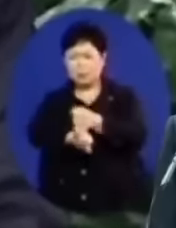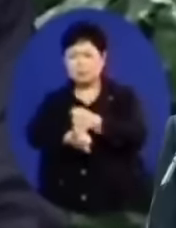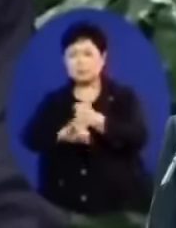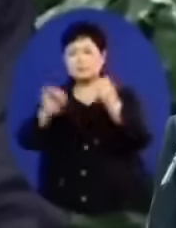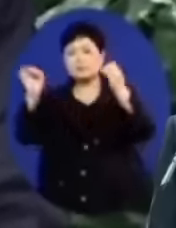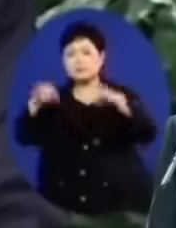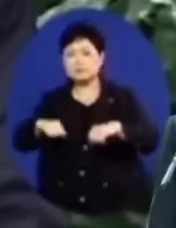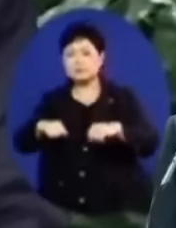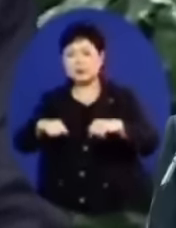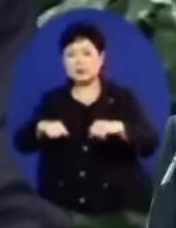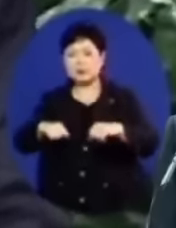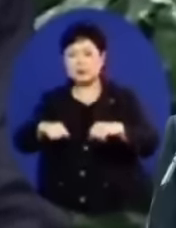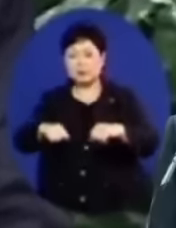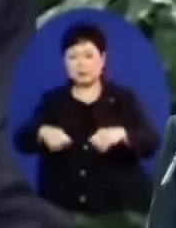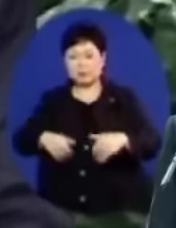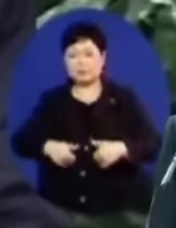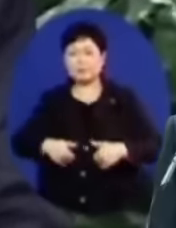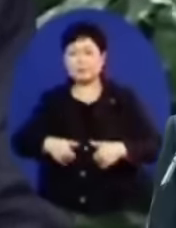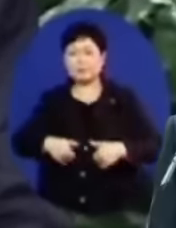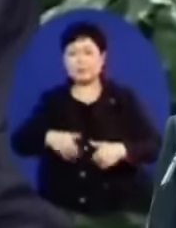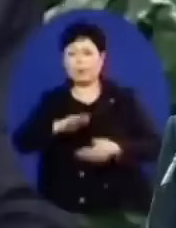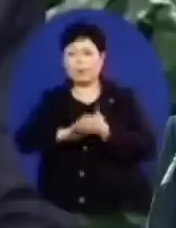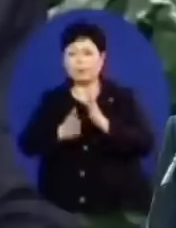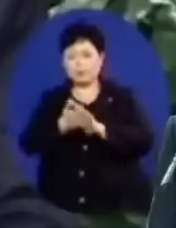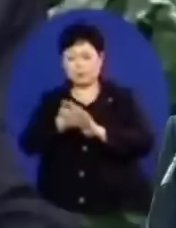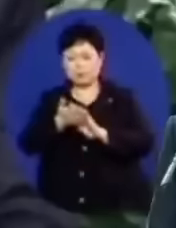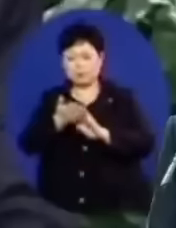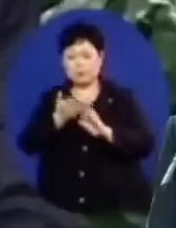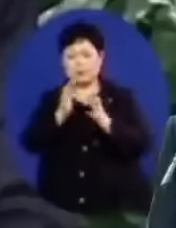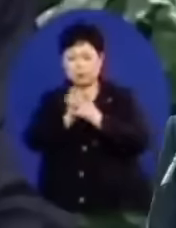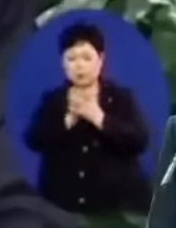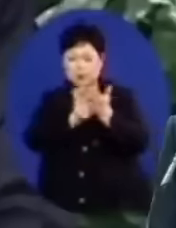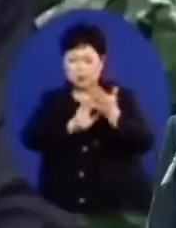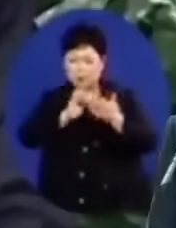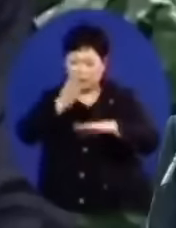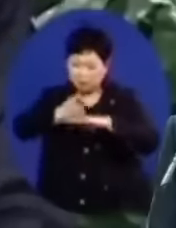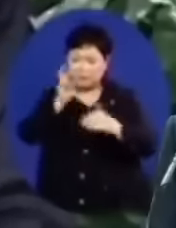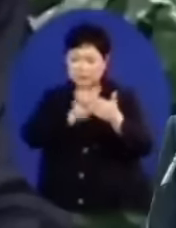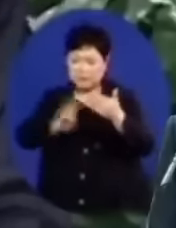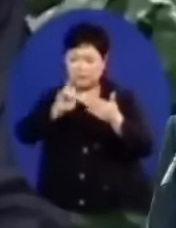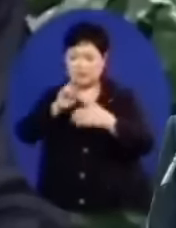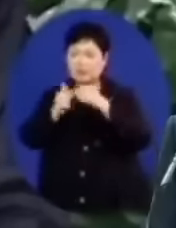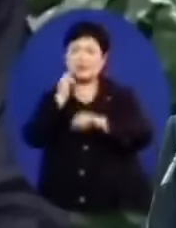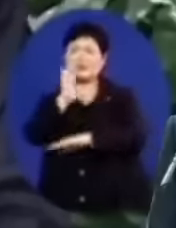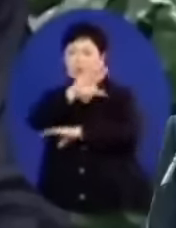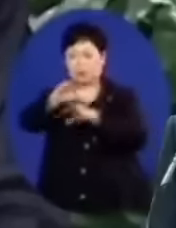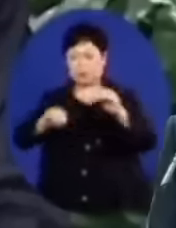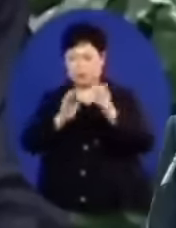않은 기도도 많이 있어요. 감사하고 찬양하는 기도, 하나님께 영광 돌리는 기도,